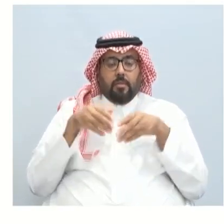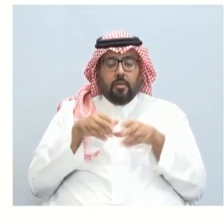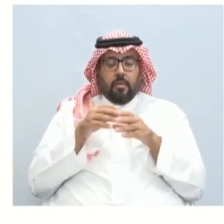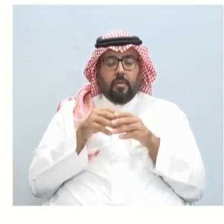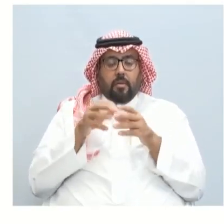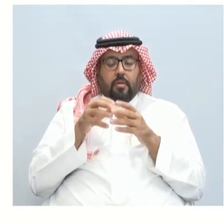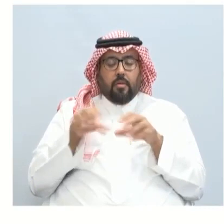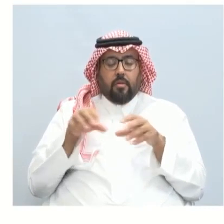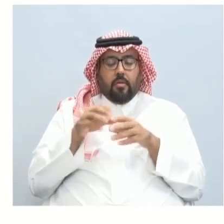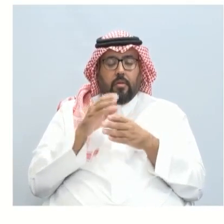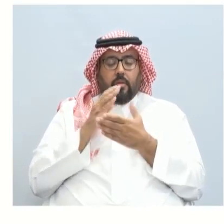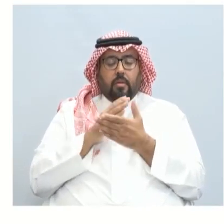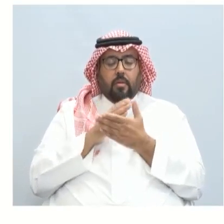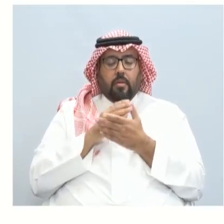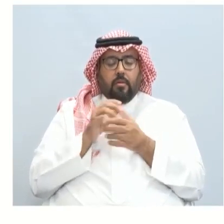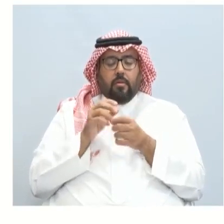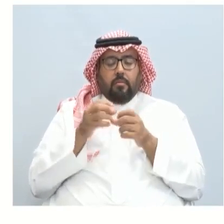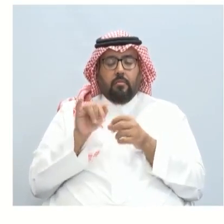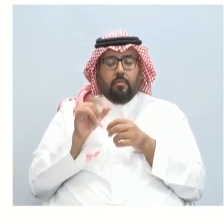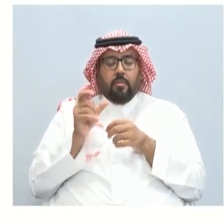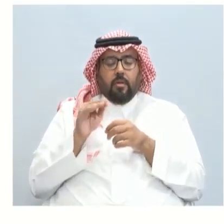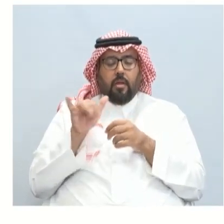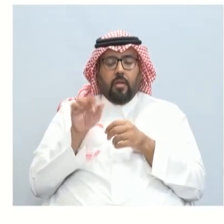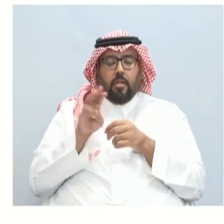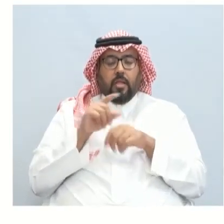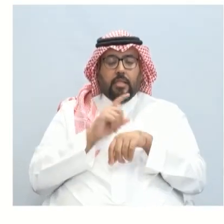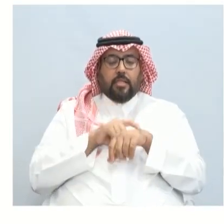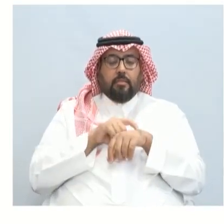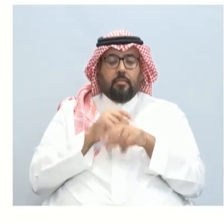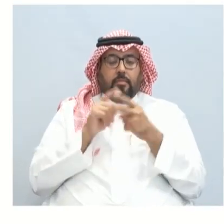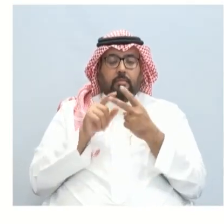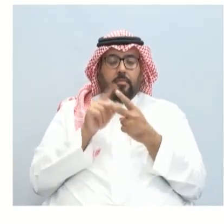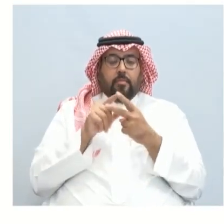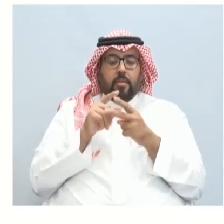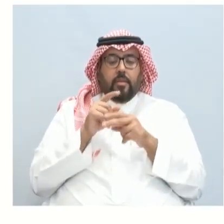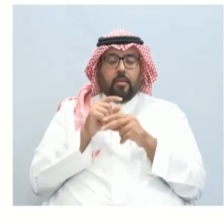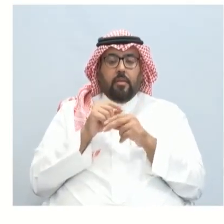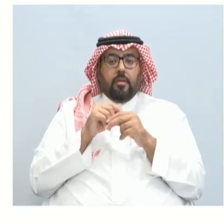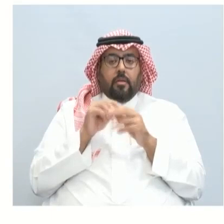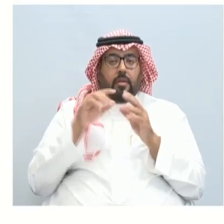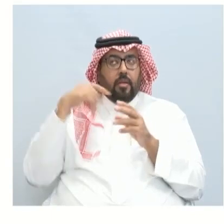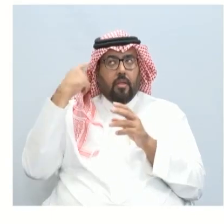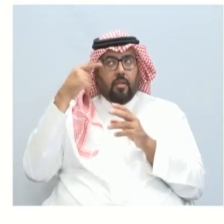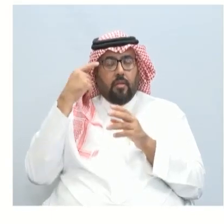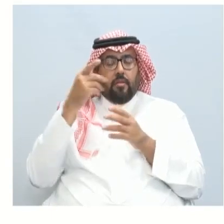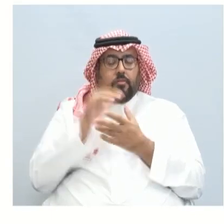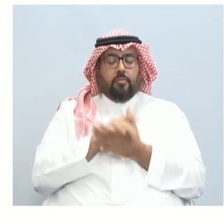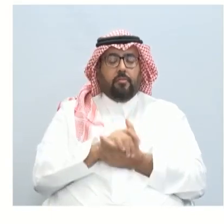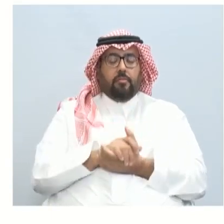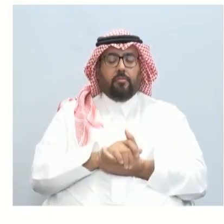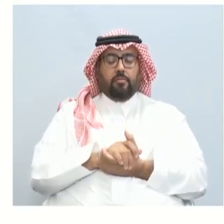خلالها نقسم الاعمال الى قسمين الزمن الى قسمين ما هي يذكرون فيها ابناء وبنات